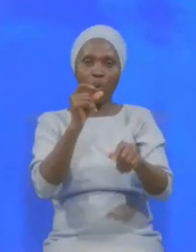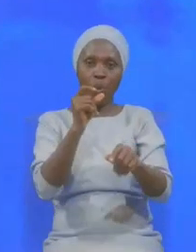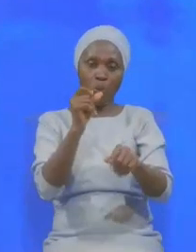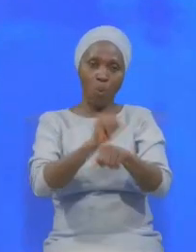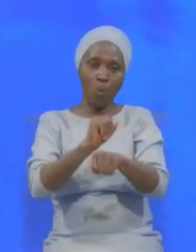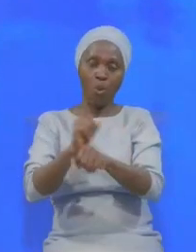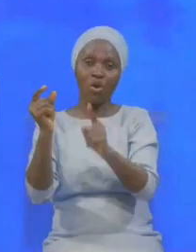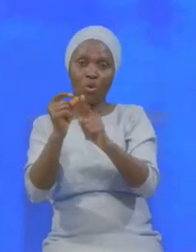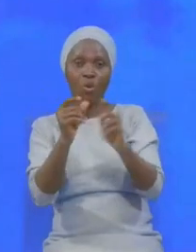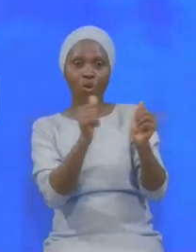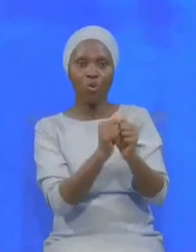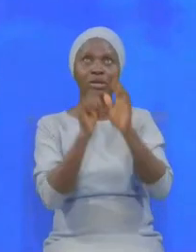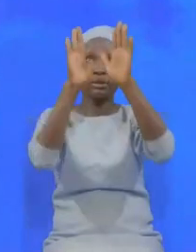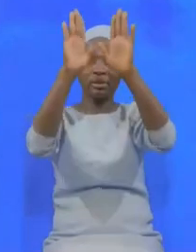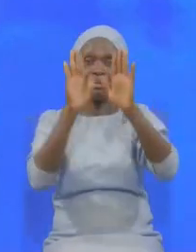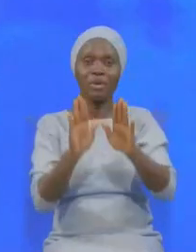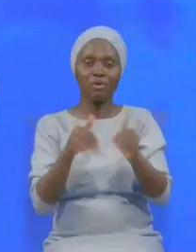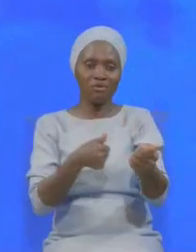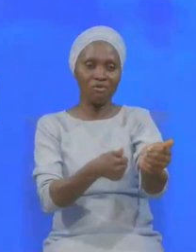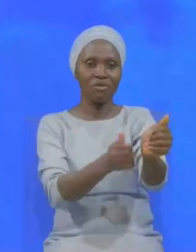qui l'accompagnaient.